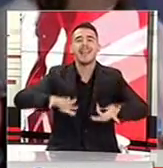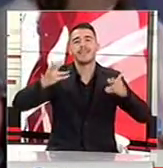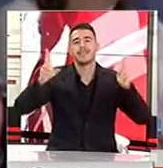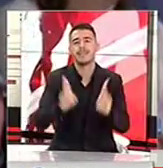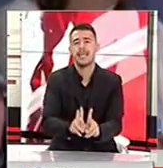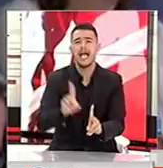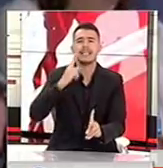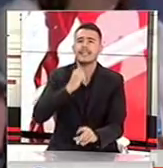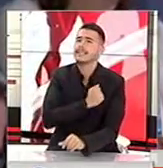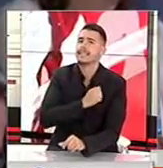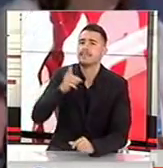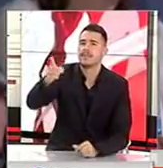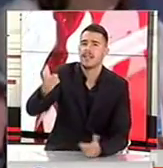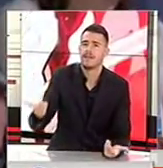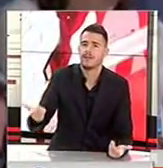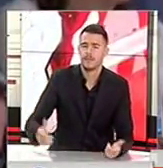πού αποδίδετε αυτή την αποκλιμάκωση?